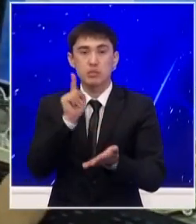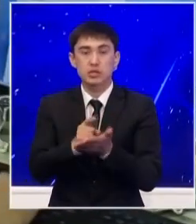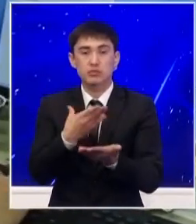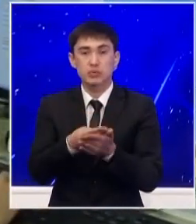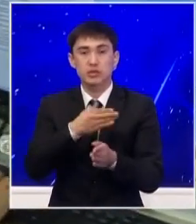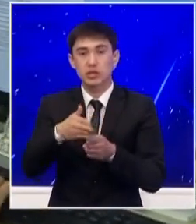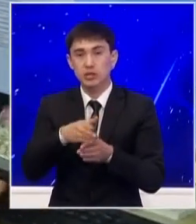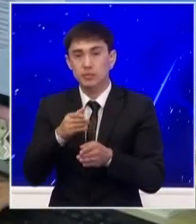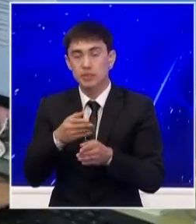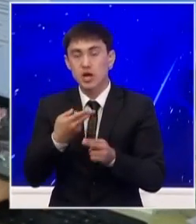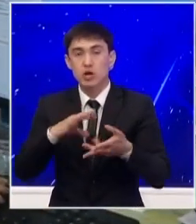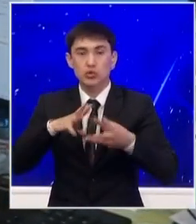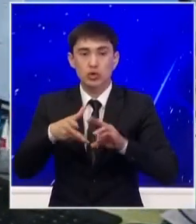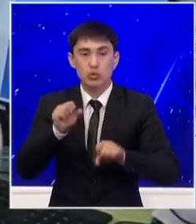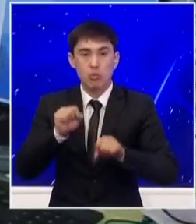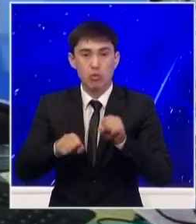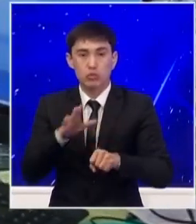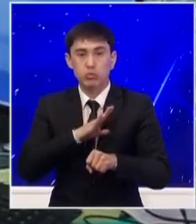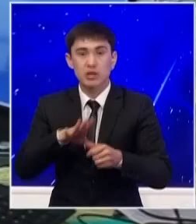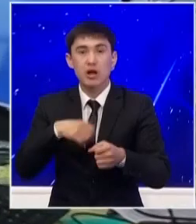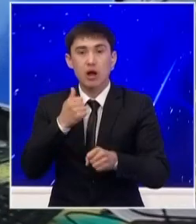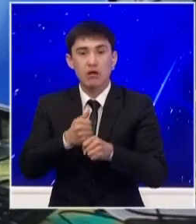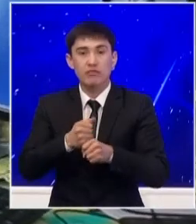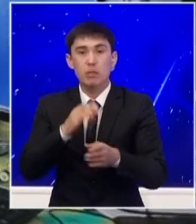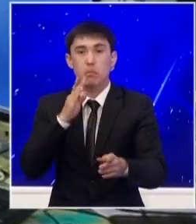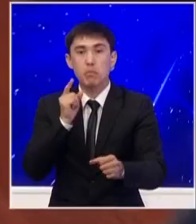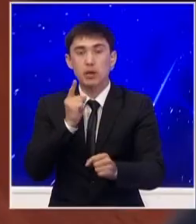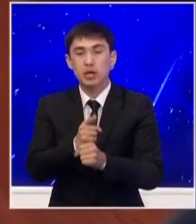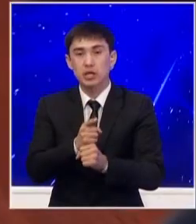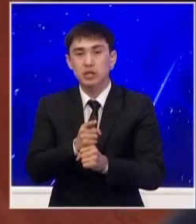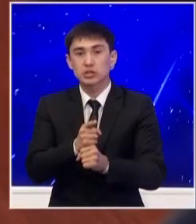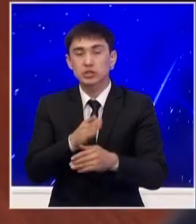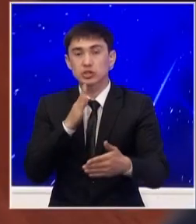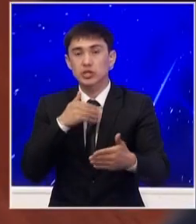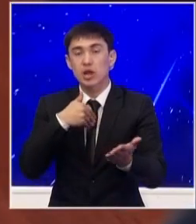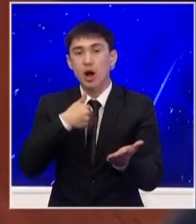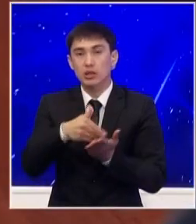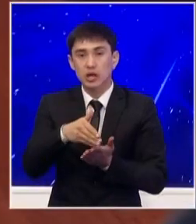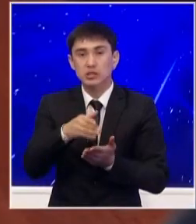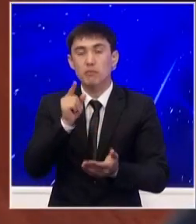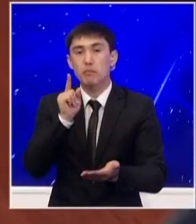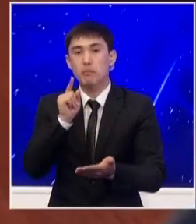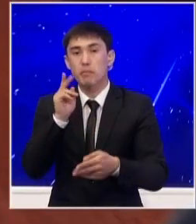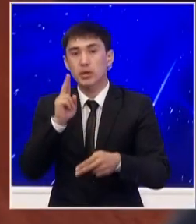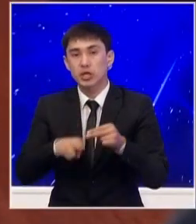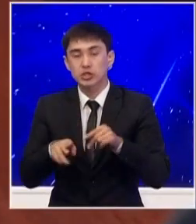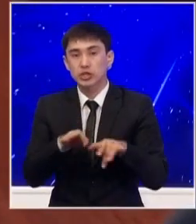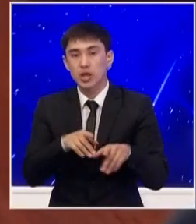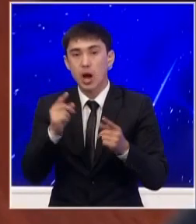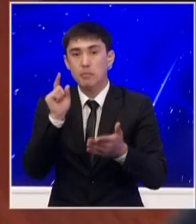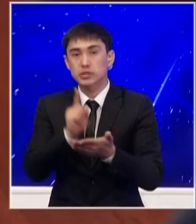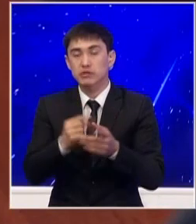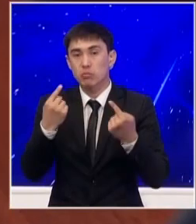кредиторами, результаты которой могут быть основанием для прекращения процедуры или для отказа в прекращении обязательств банкрота,